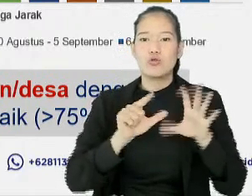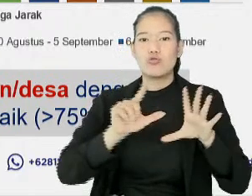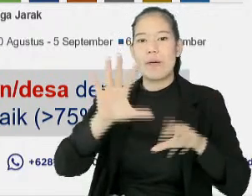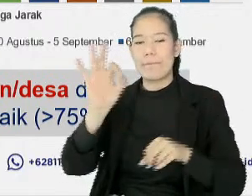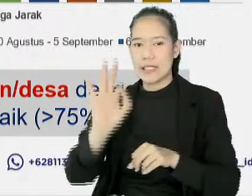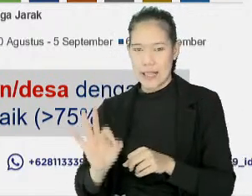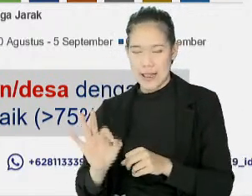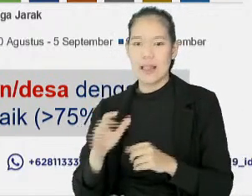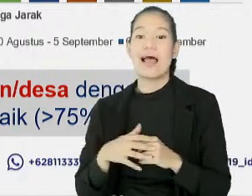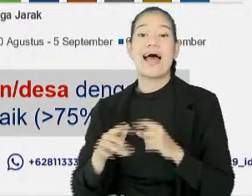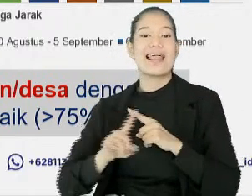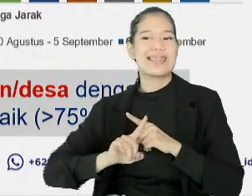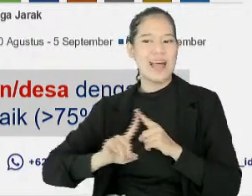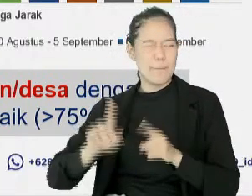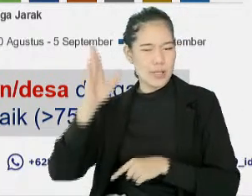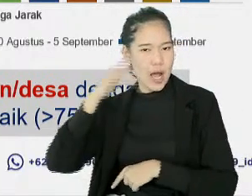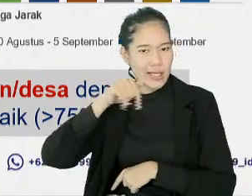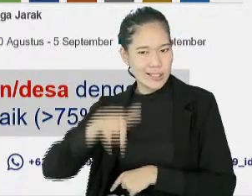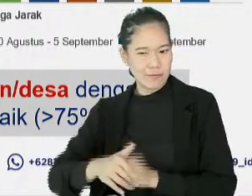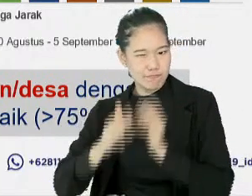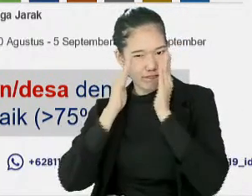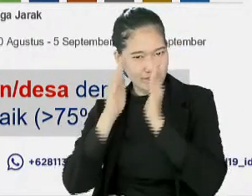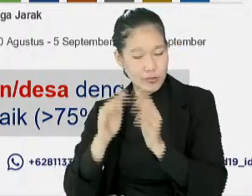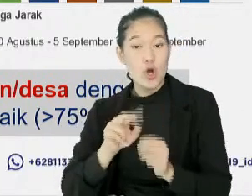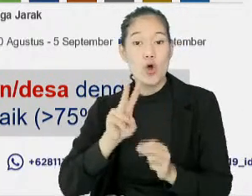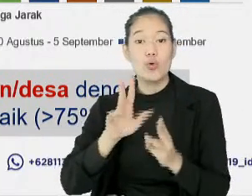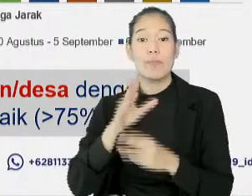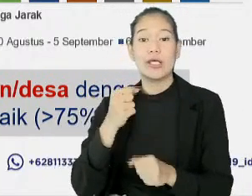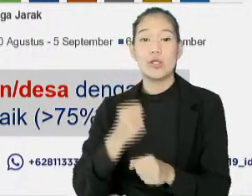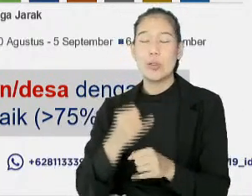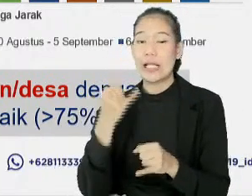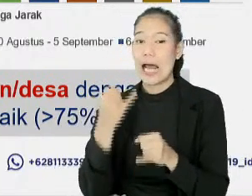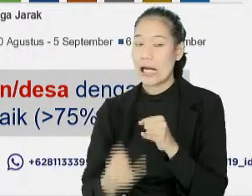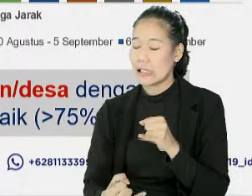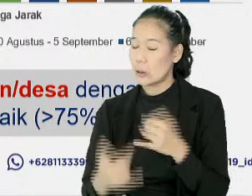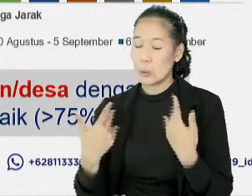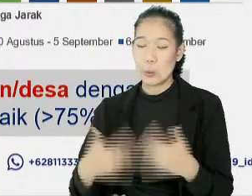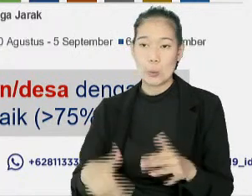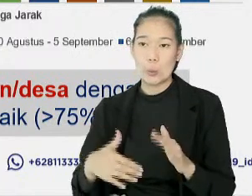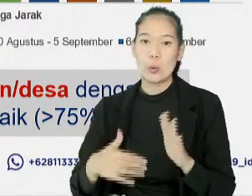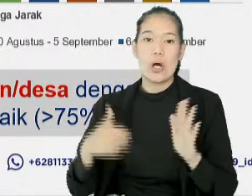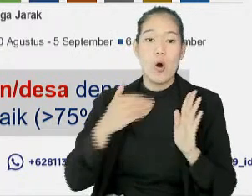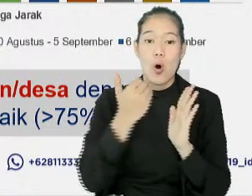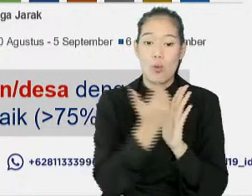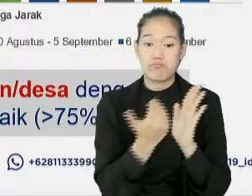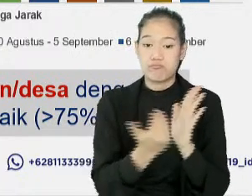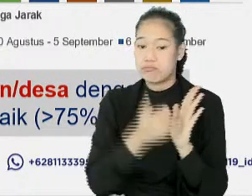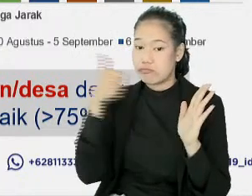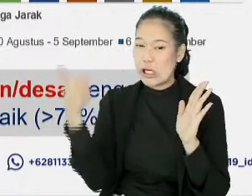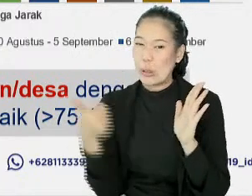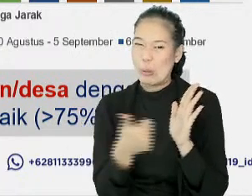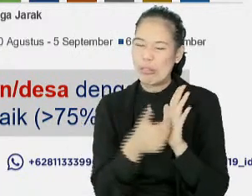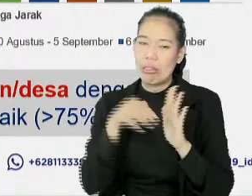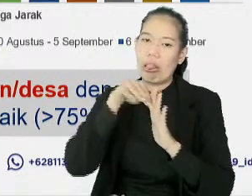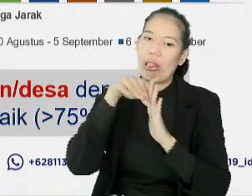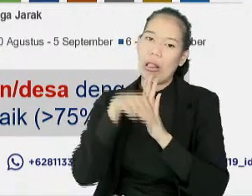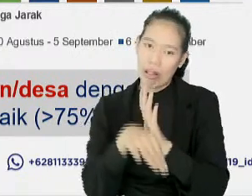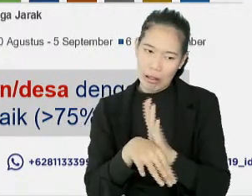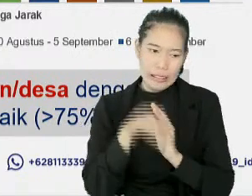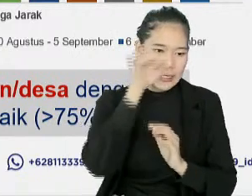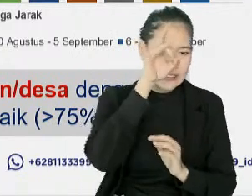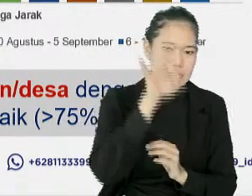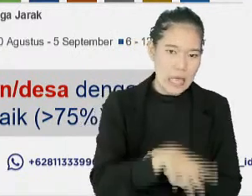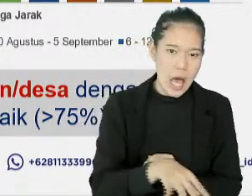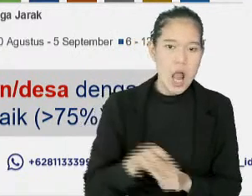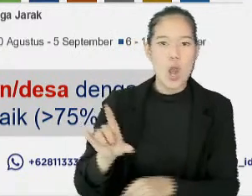70% lebih catatan kita hari ini adalah dua minggu terakhir terjadi penurunan kepatuhan di banyak Kelurahan dan desa